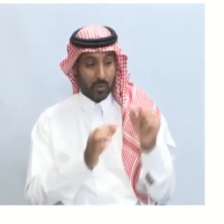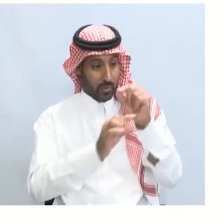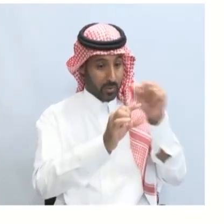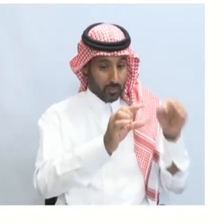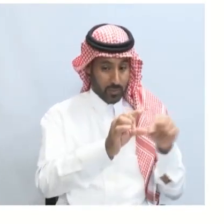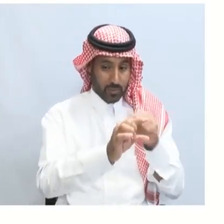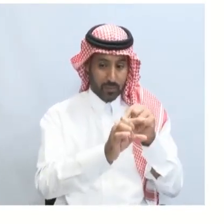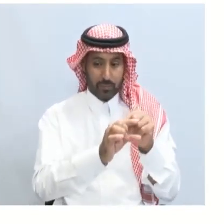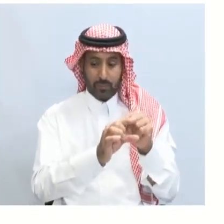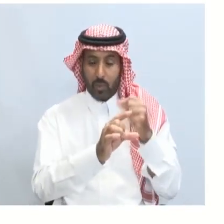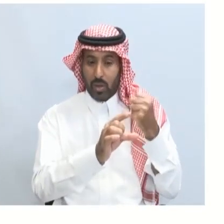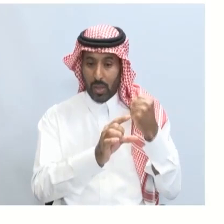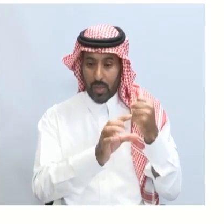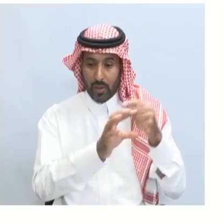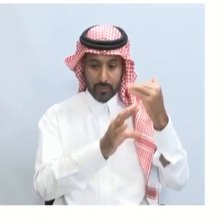مستويات